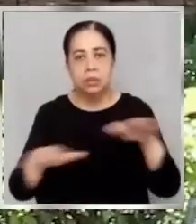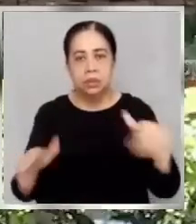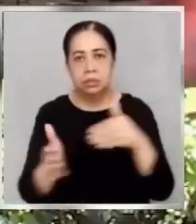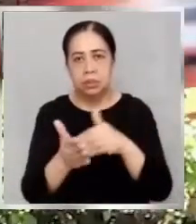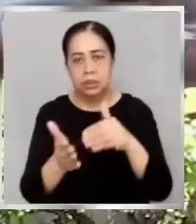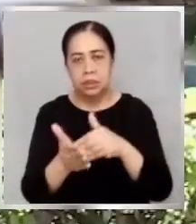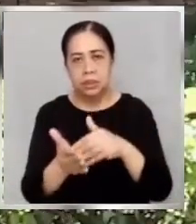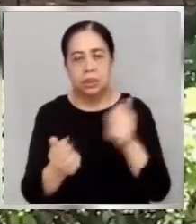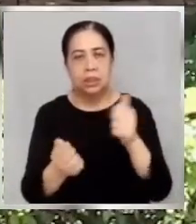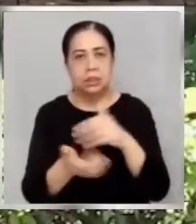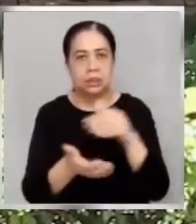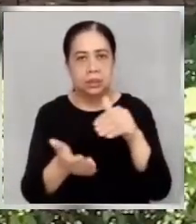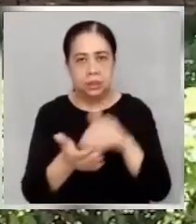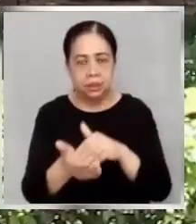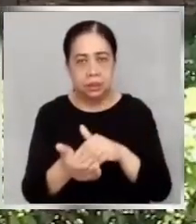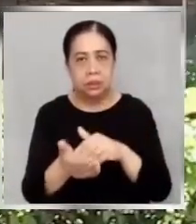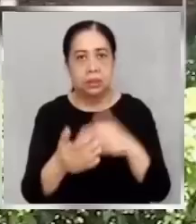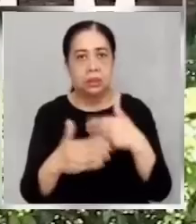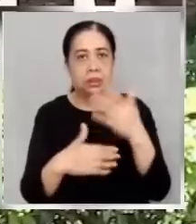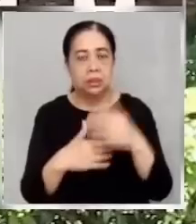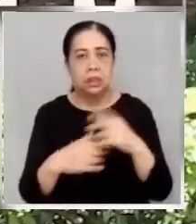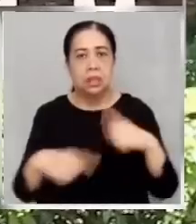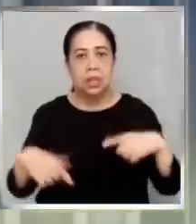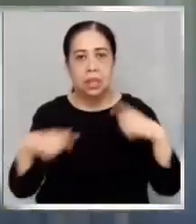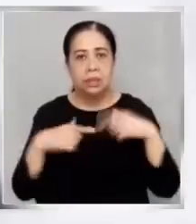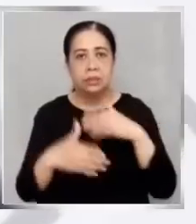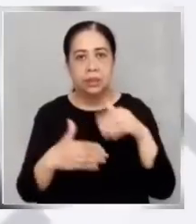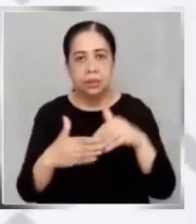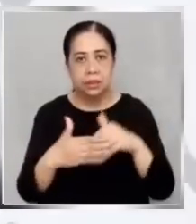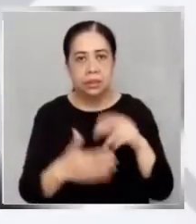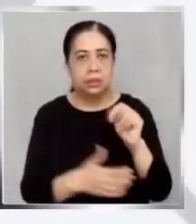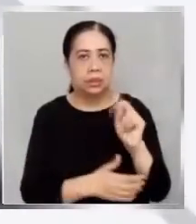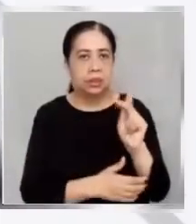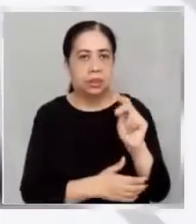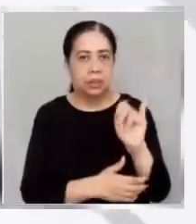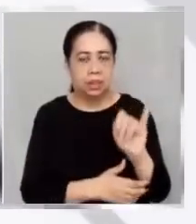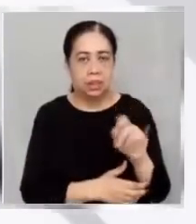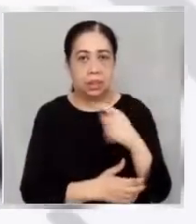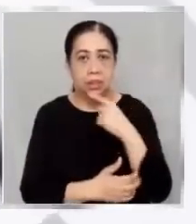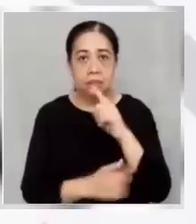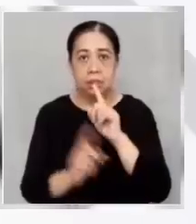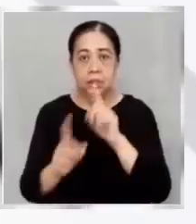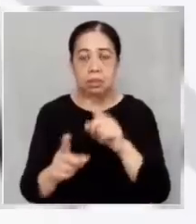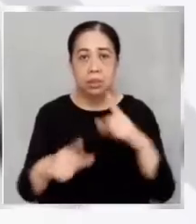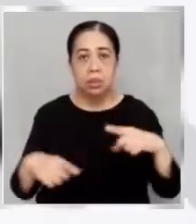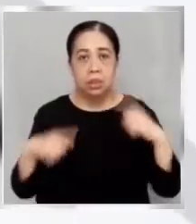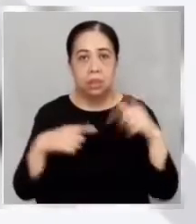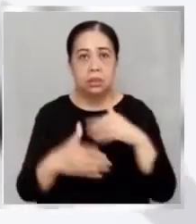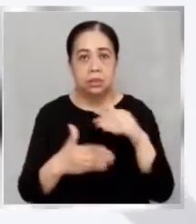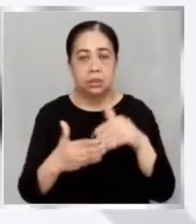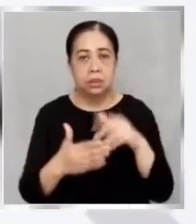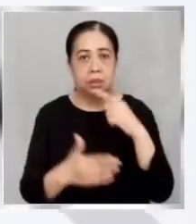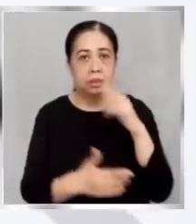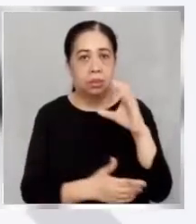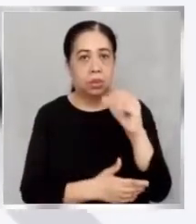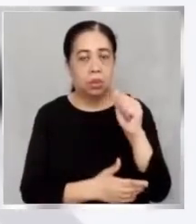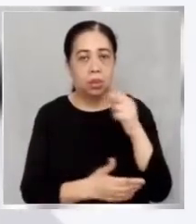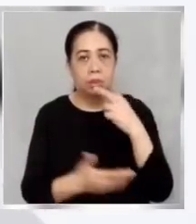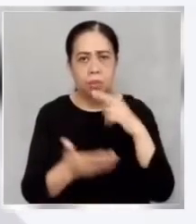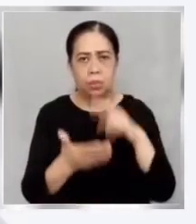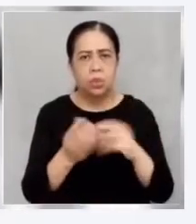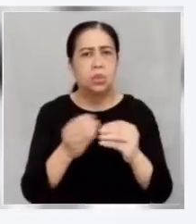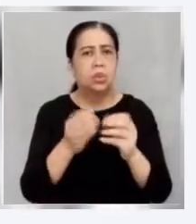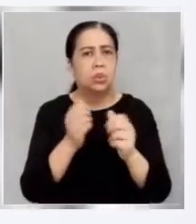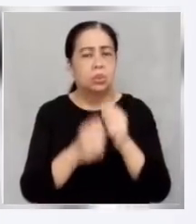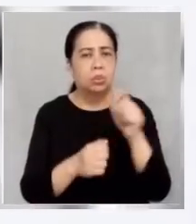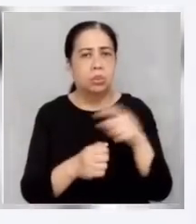PCMC, kasunod ang sa Lung Center at sa NKTI. Ang sagot daw ng Lung Center ayon sa COA report, karamihan daw sa mga